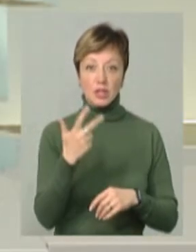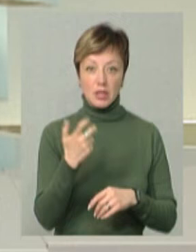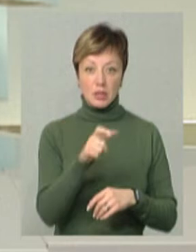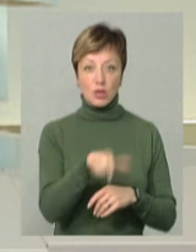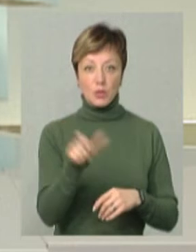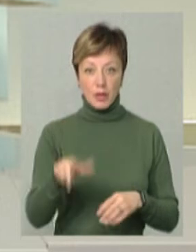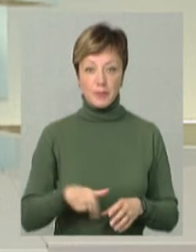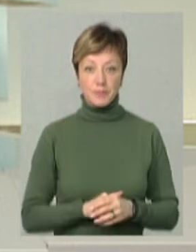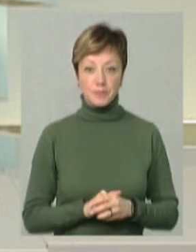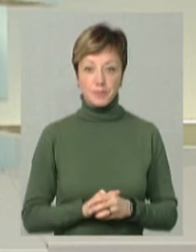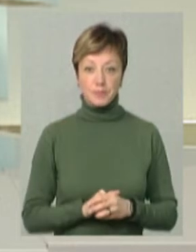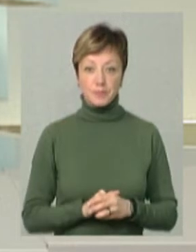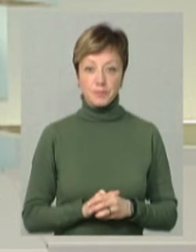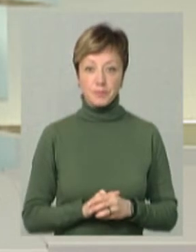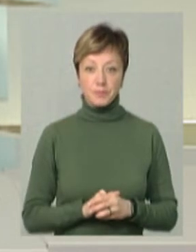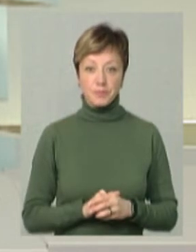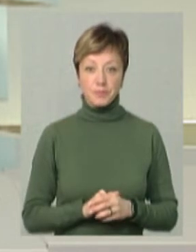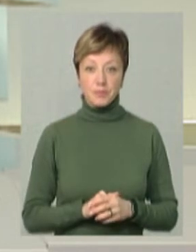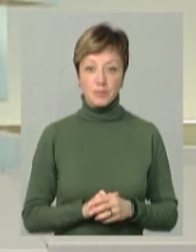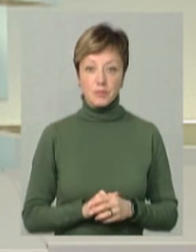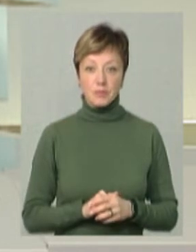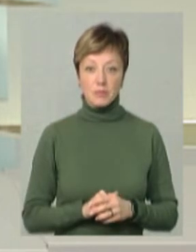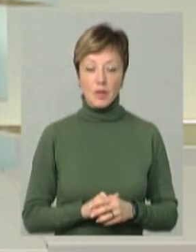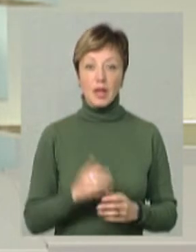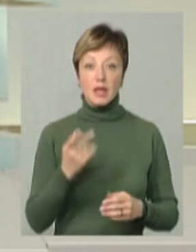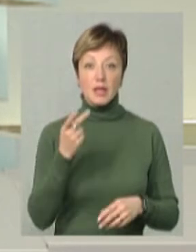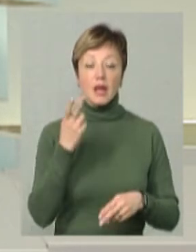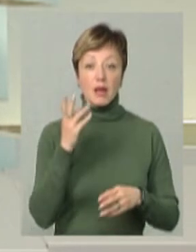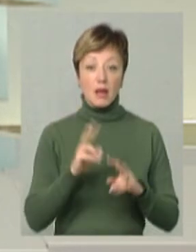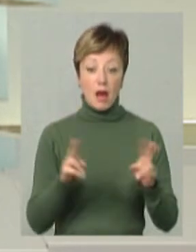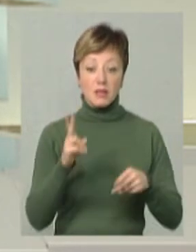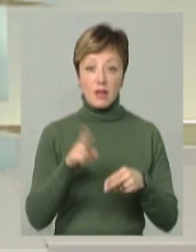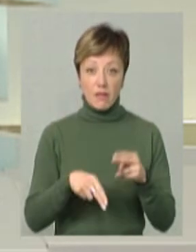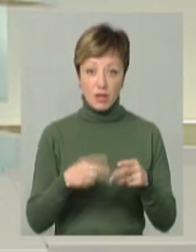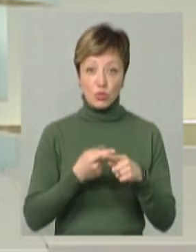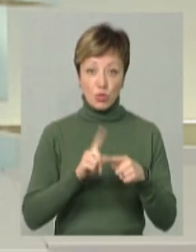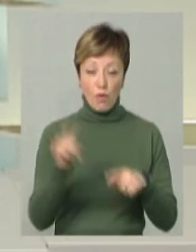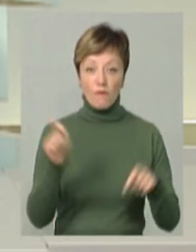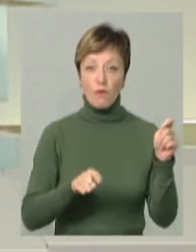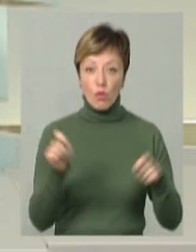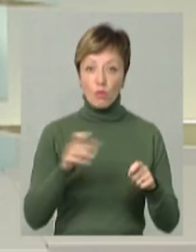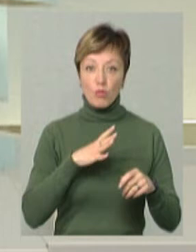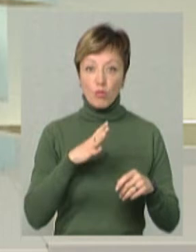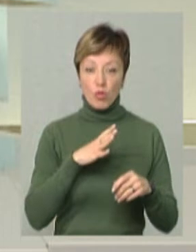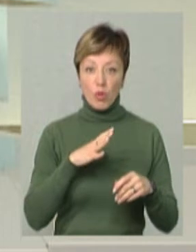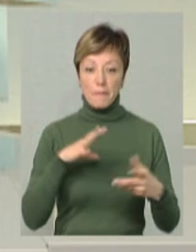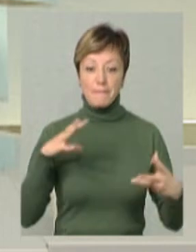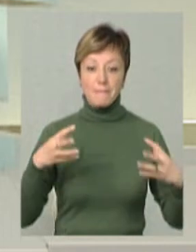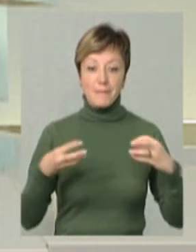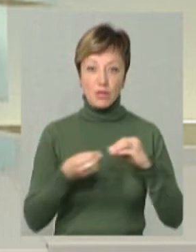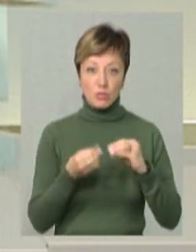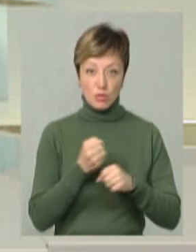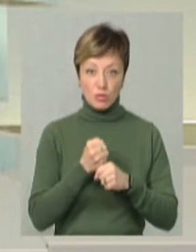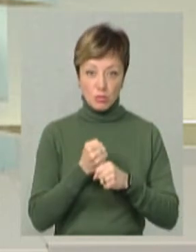1300 відвідувачів. Ось таким чином. І як завершення даного форуму було підведення